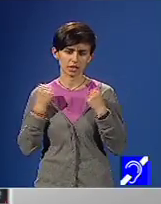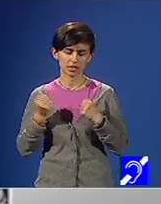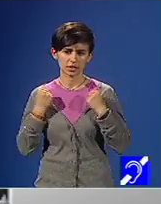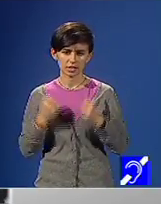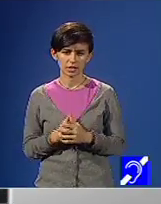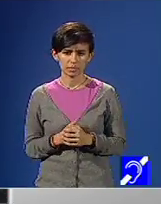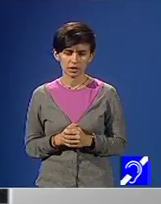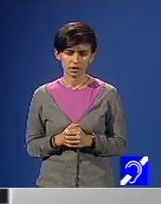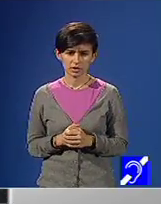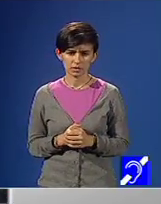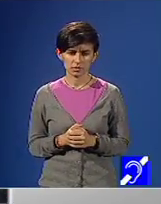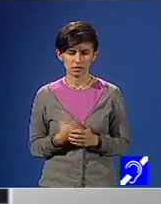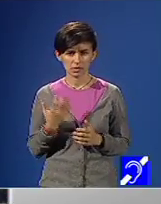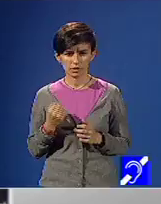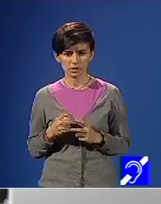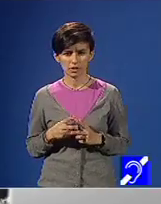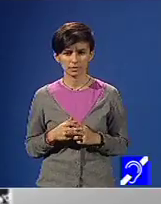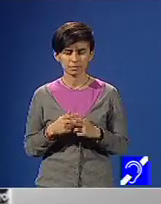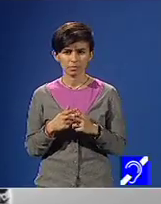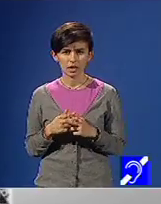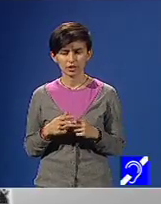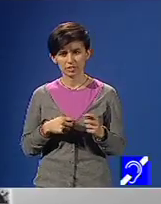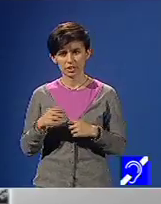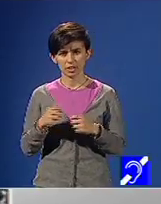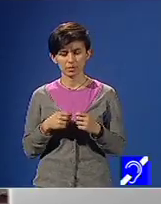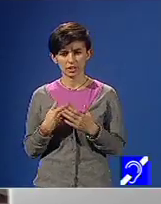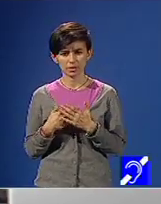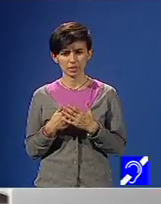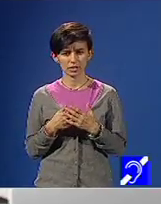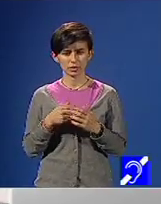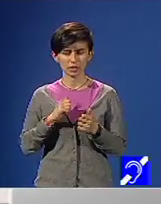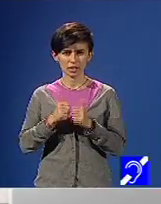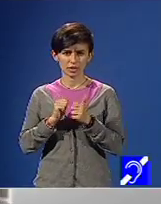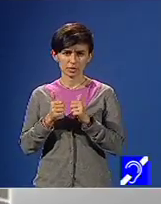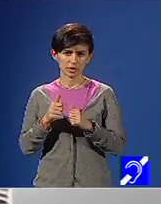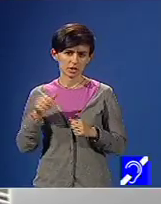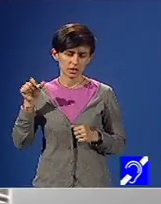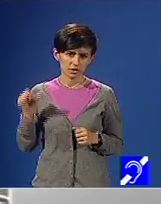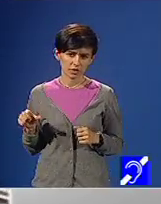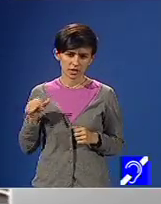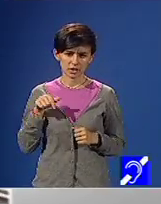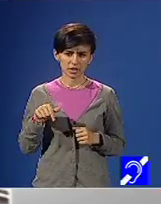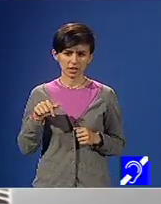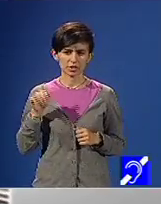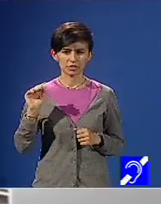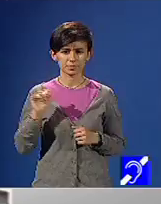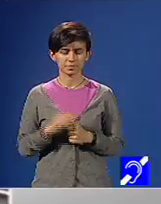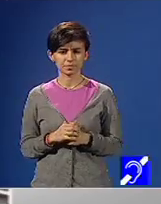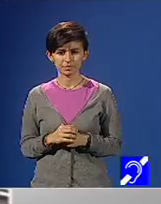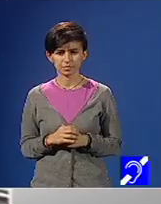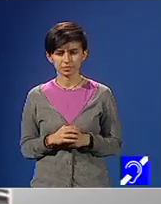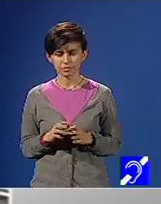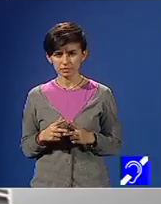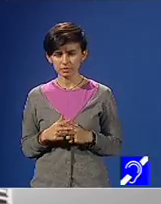ce ajută campania Walking Month pentru acest sportiv de aici? Păi ne ajută pe